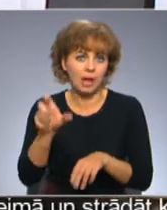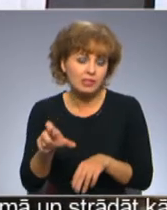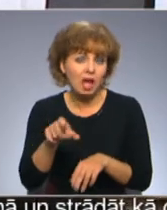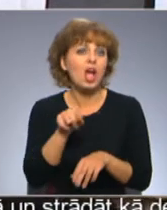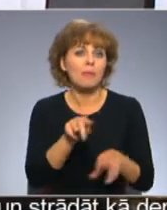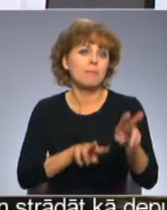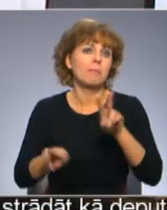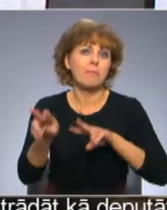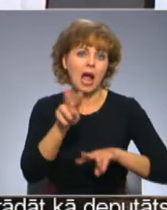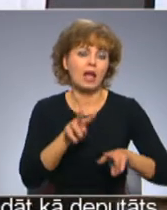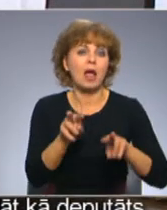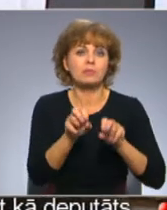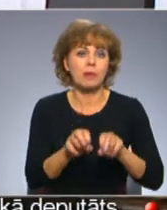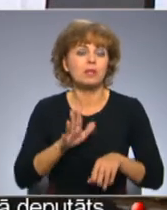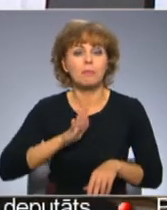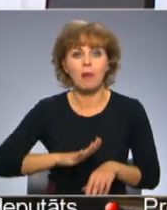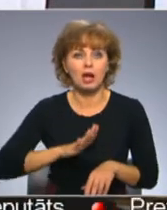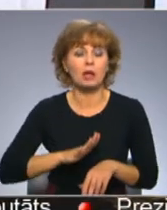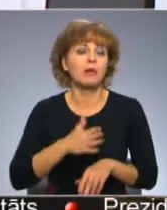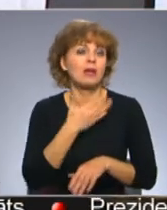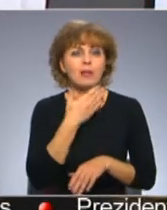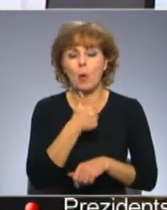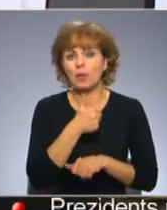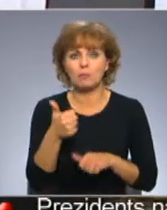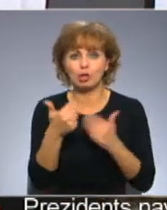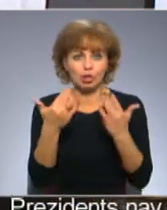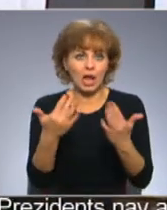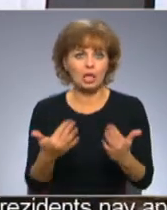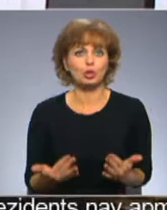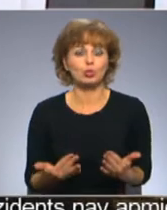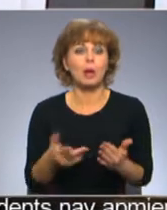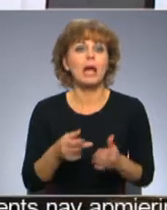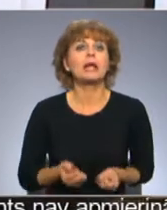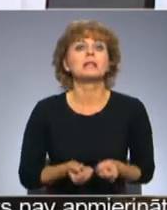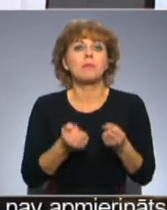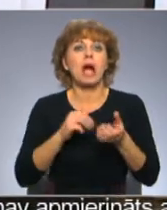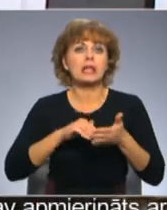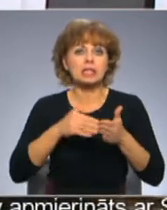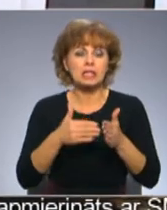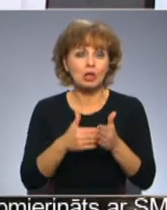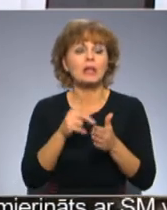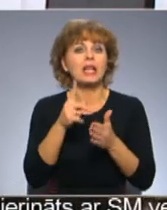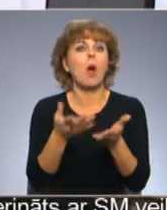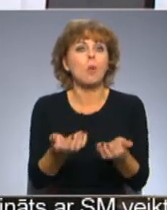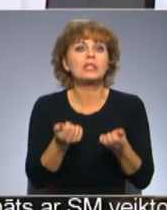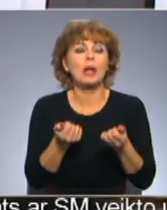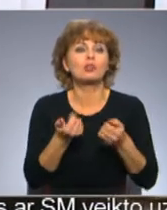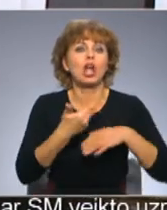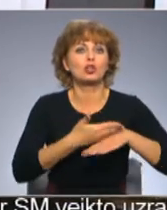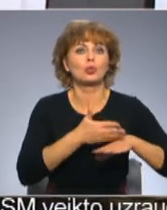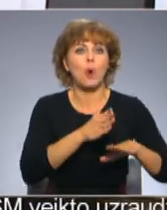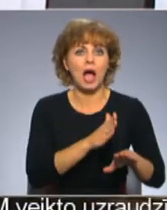šo speciālistu, bet pagaidām bez īpašiem rezultātiem. Smagāka situācija ir uzņemšanas nodaļā,